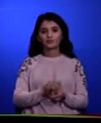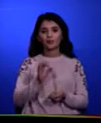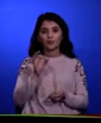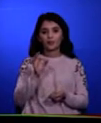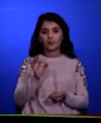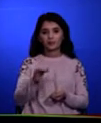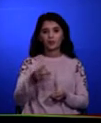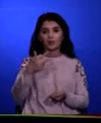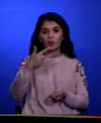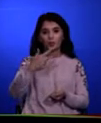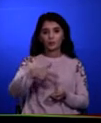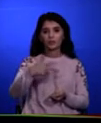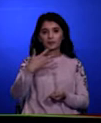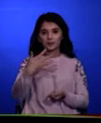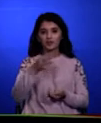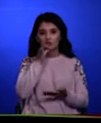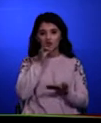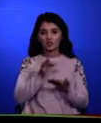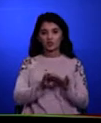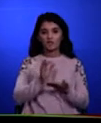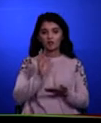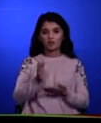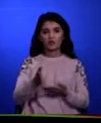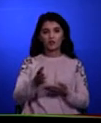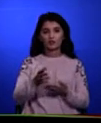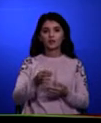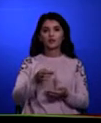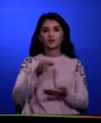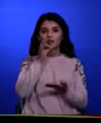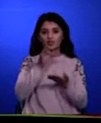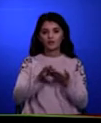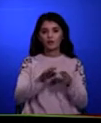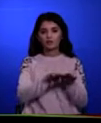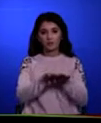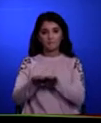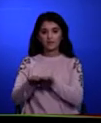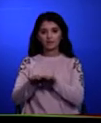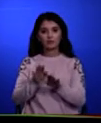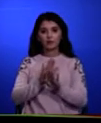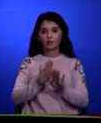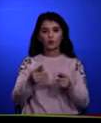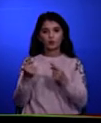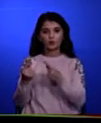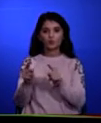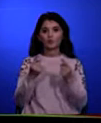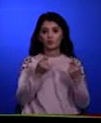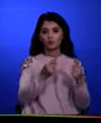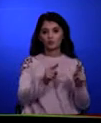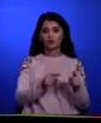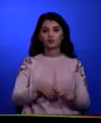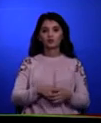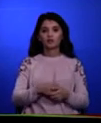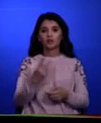Albatta 35. Javobimiz bir xil ekanmi? Yo'q, albatta. 2-chi